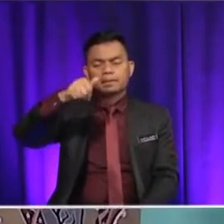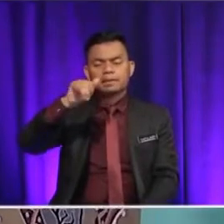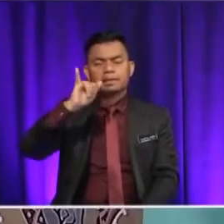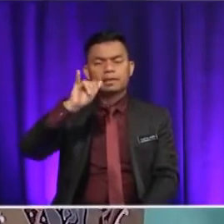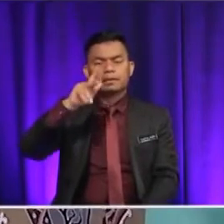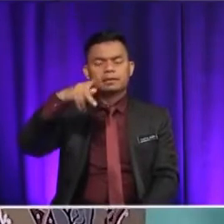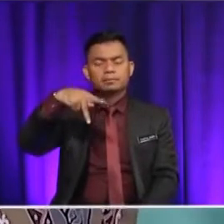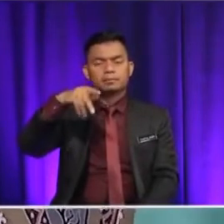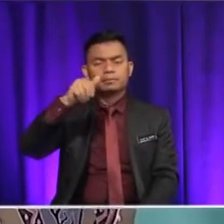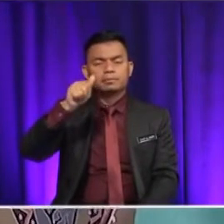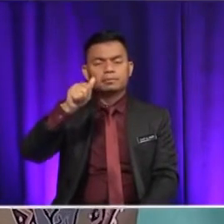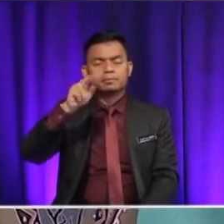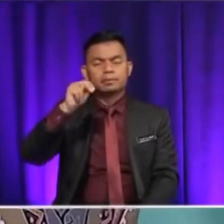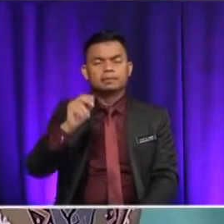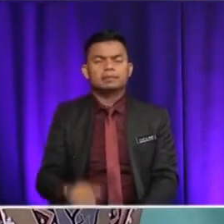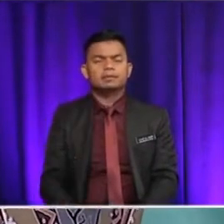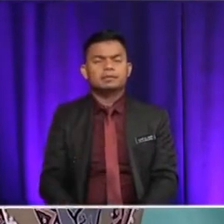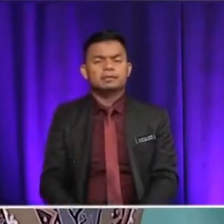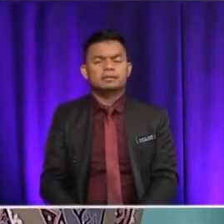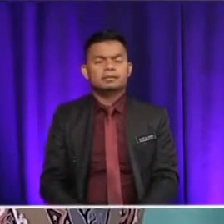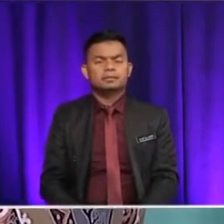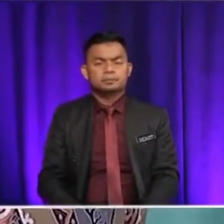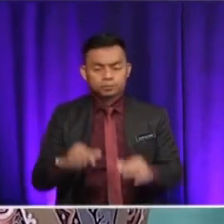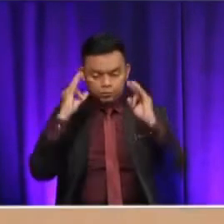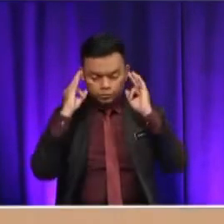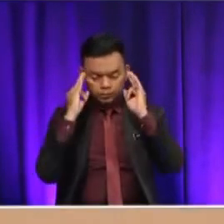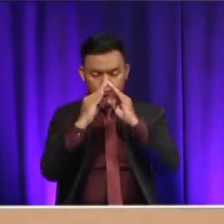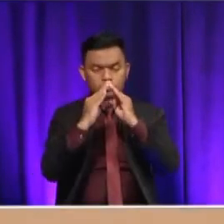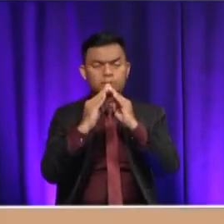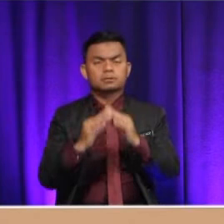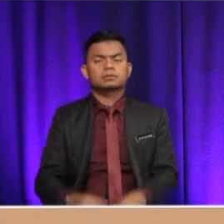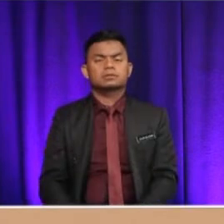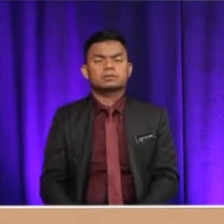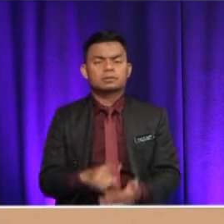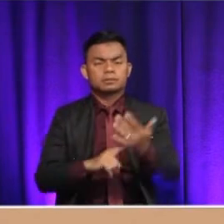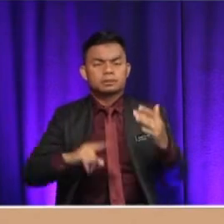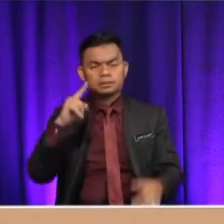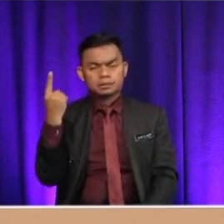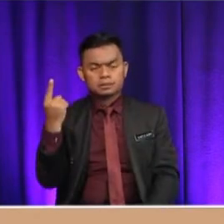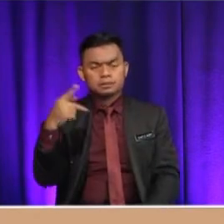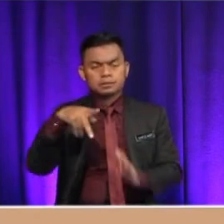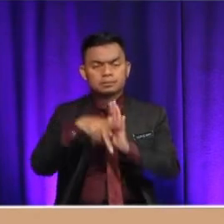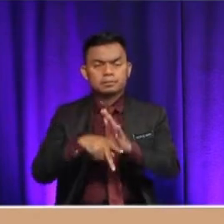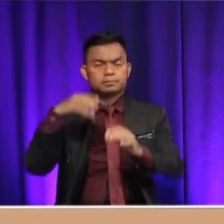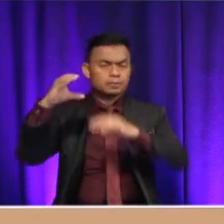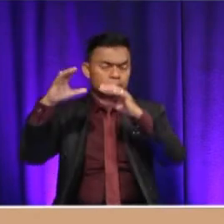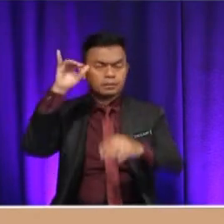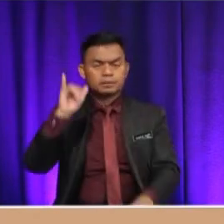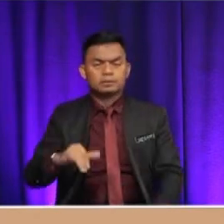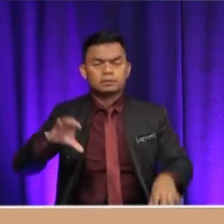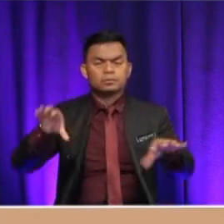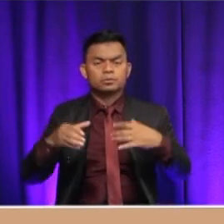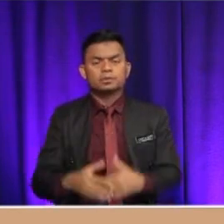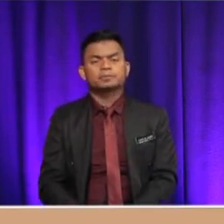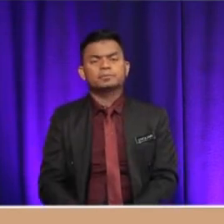lukisan perpaipan ialah rujukan bagi pembinaan yang dibekalkan oleh pemaju perumahan, kontraktor atau juru